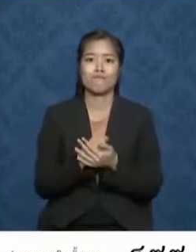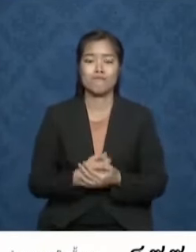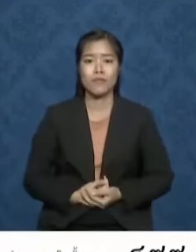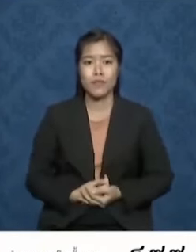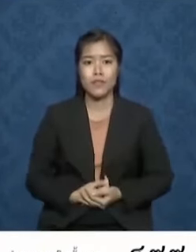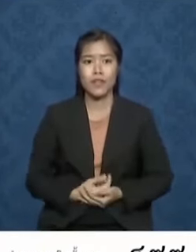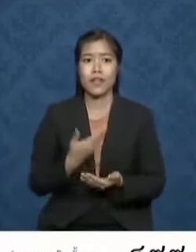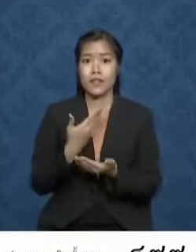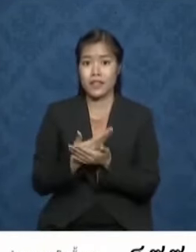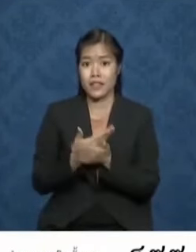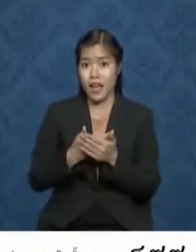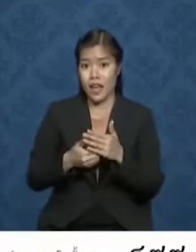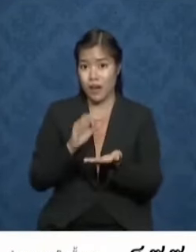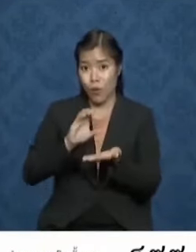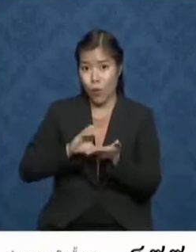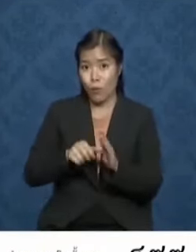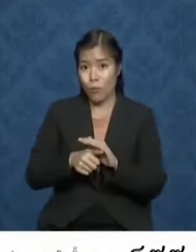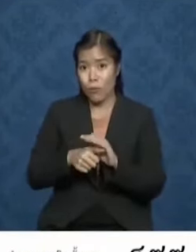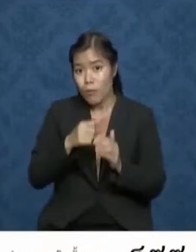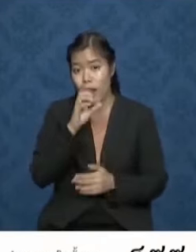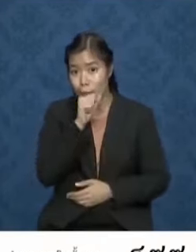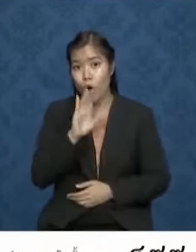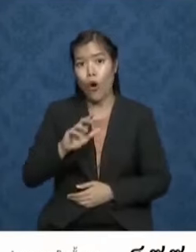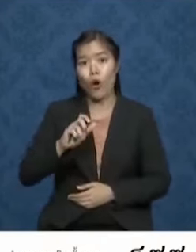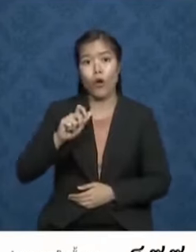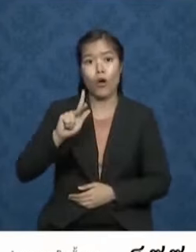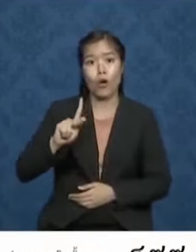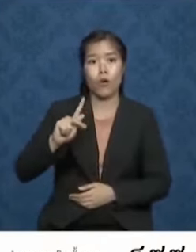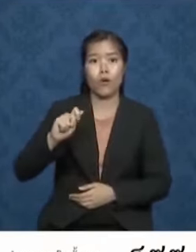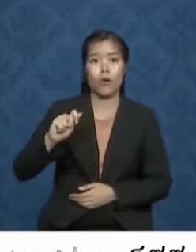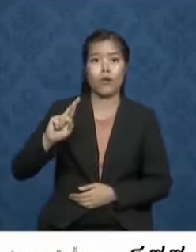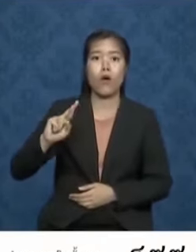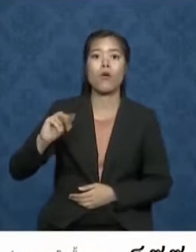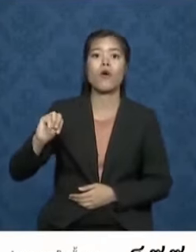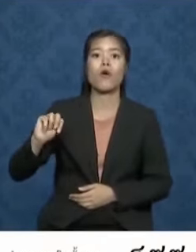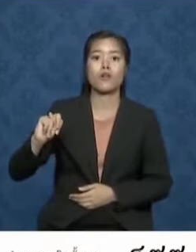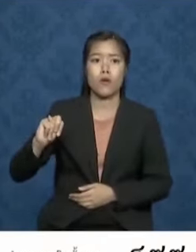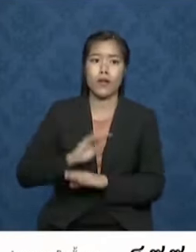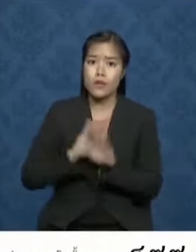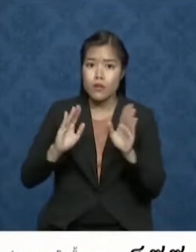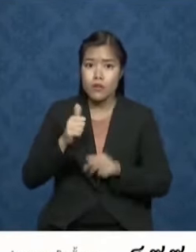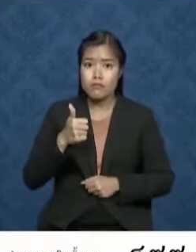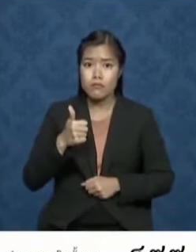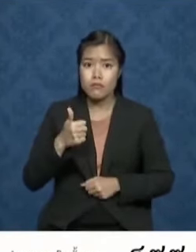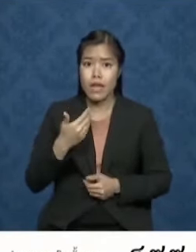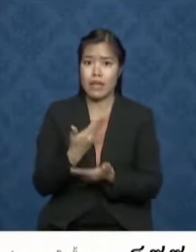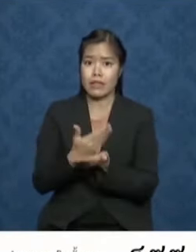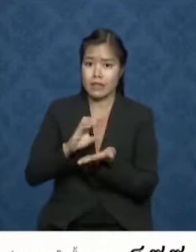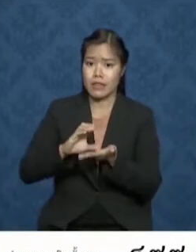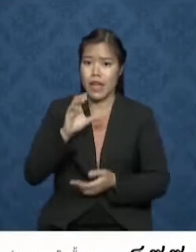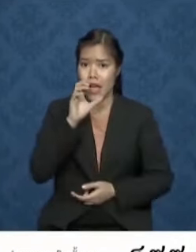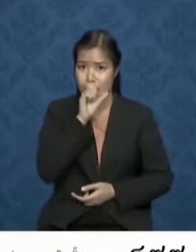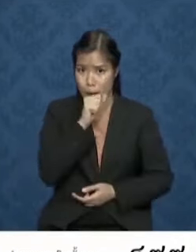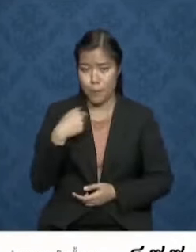กอรมนเนี่ยท่านยกเลิกไปได้ยังไงครับท่านช่วยกระซิบบอกท่านสุทินหน่อยผมเข้าใจดีว่างบลับมีกฎหมายที่